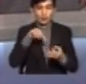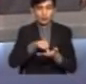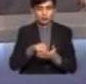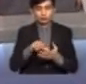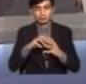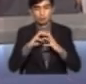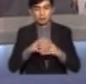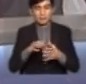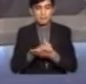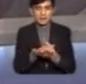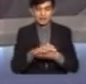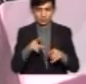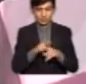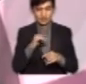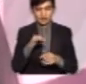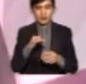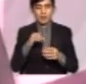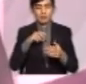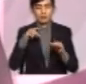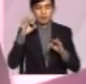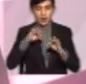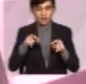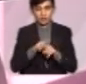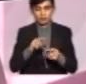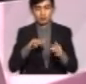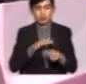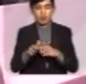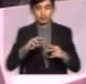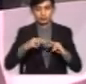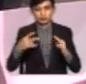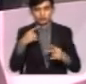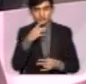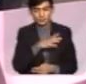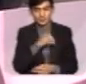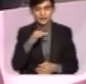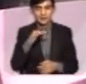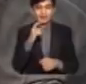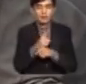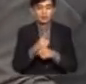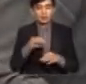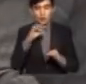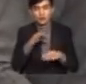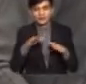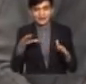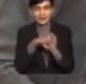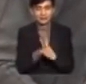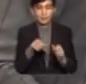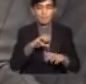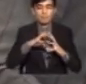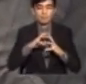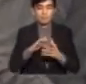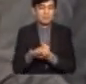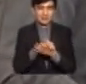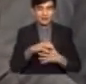переписать проект приглашенные одобрили запрет на нахождение детей на мирных митингах а